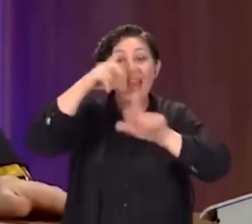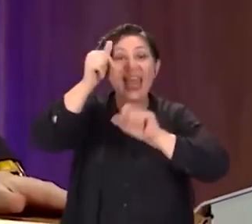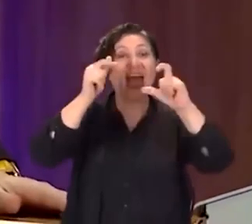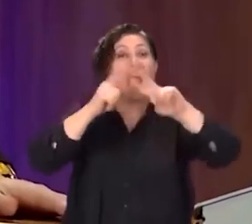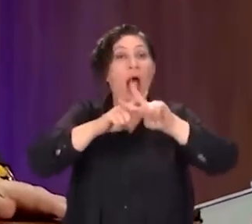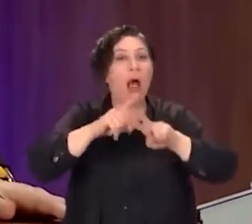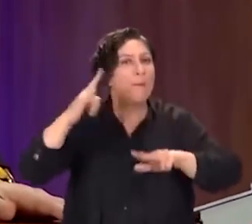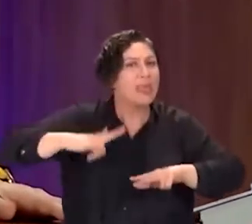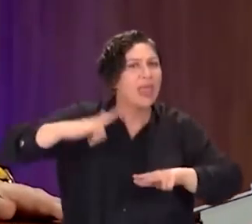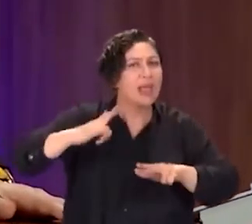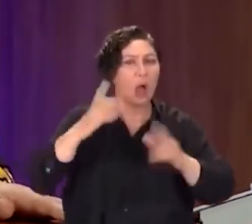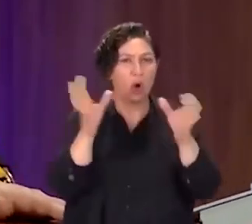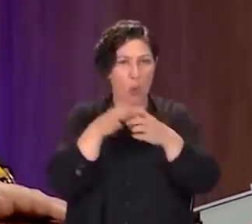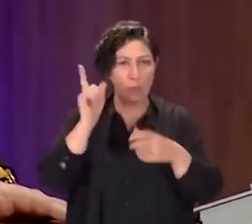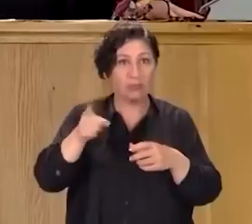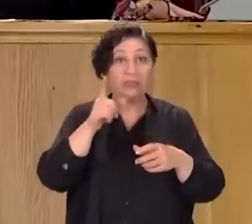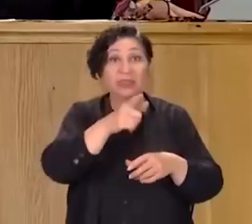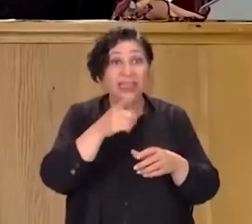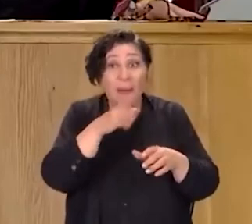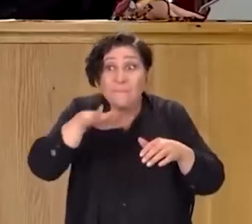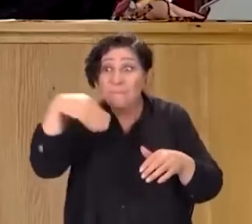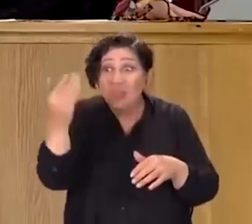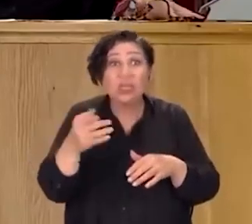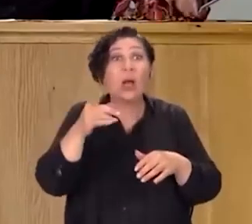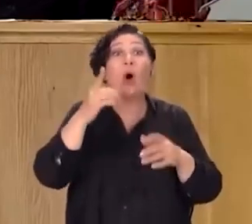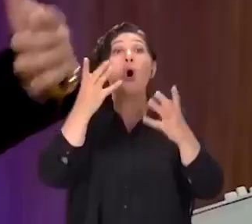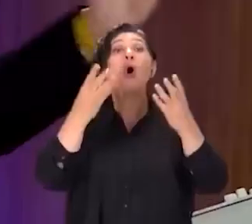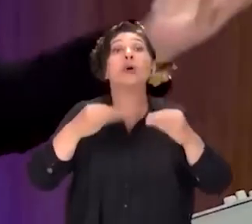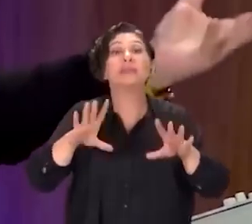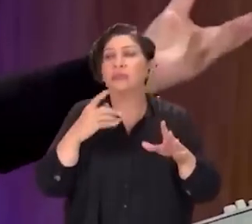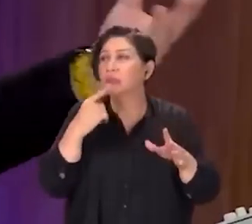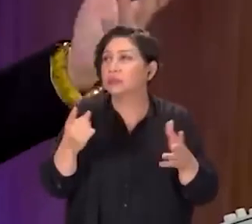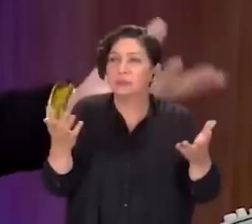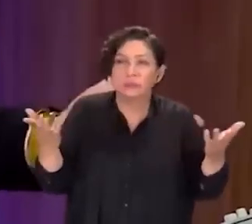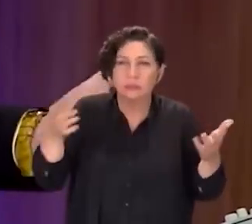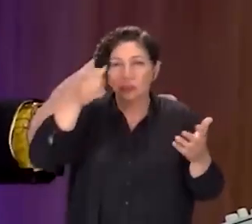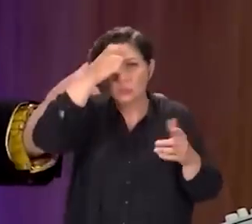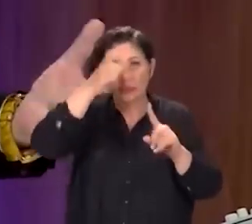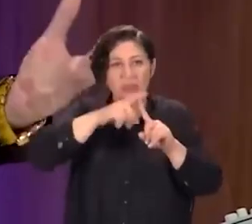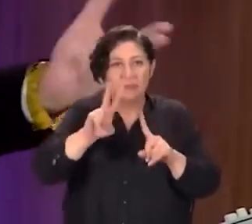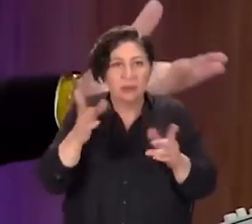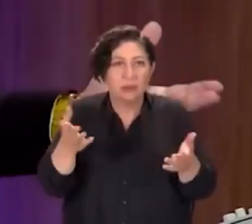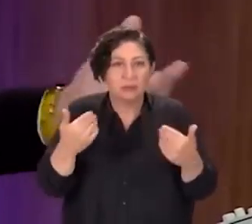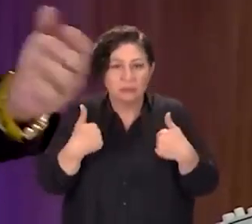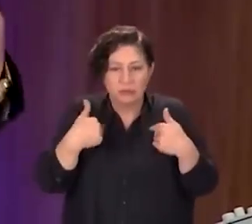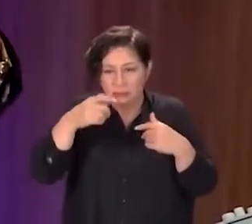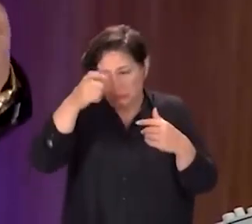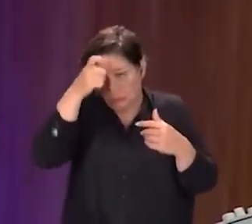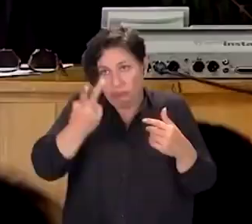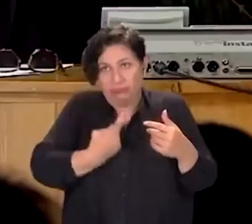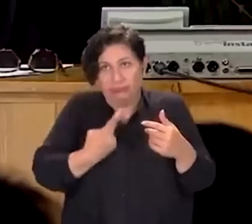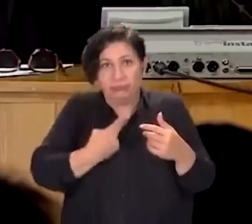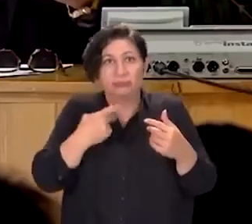Metallica çalıyor ve senden başka birisi olmazsa der ki herkes, ya Türk televizyonu abi, bizim televizyonumuz,